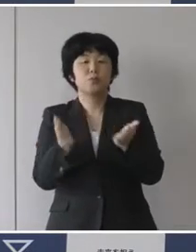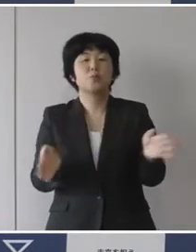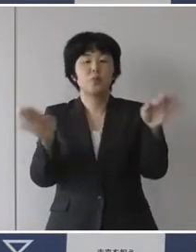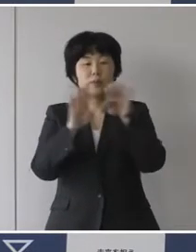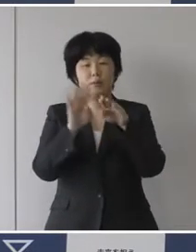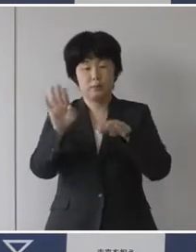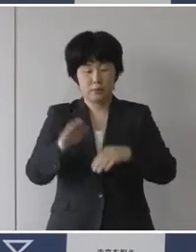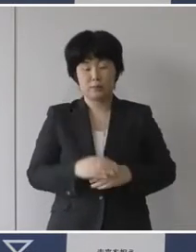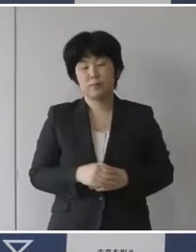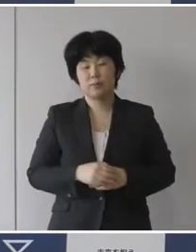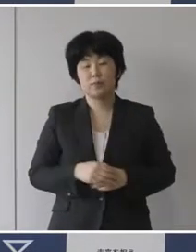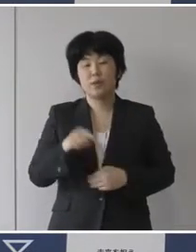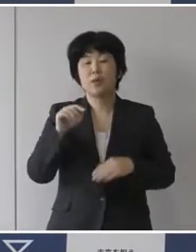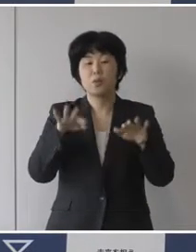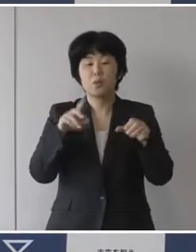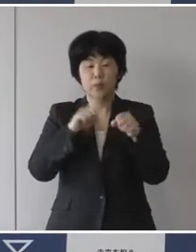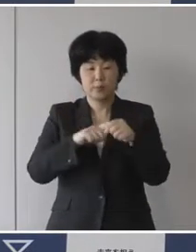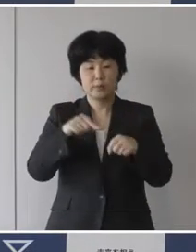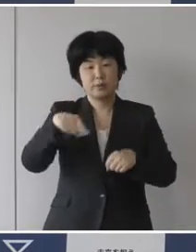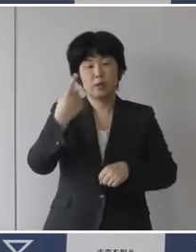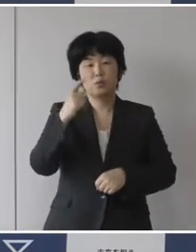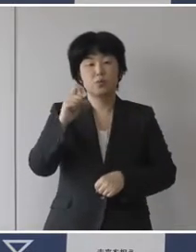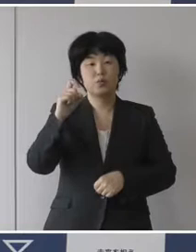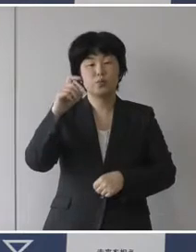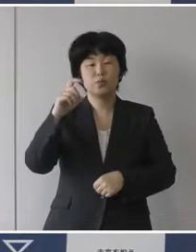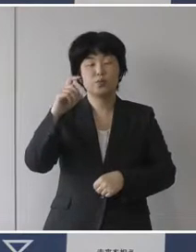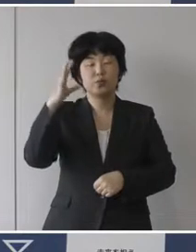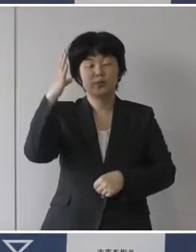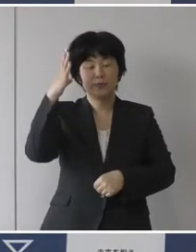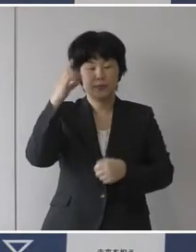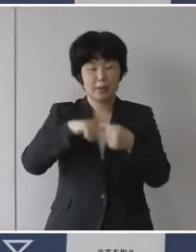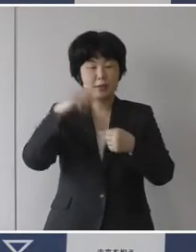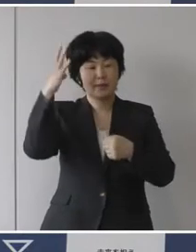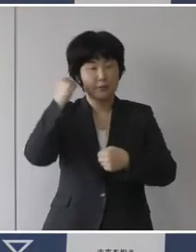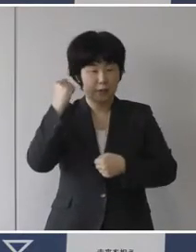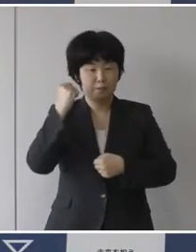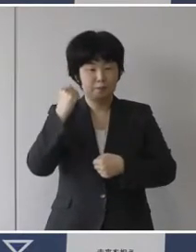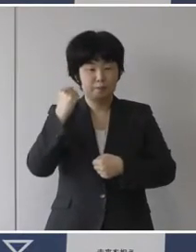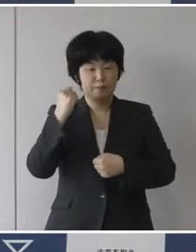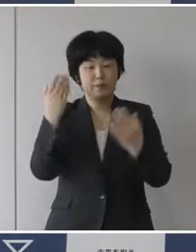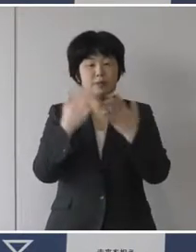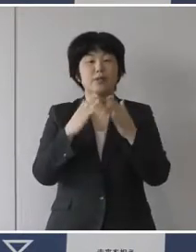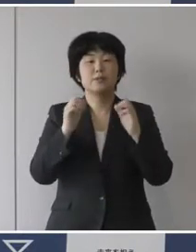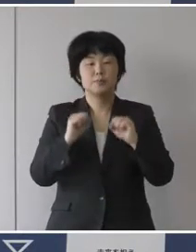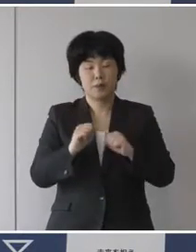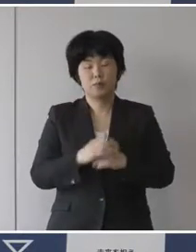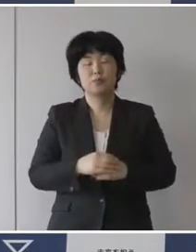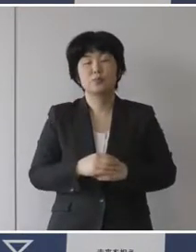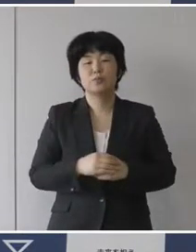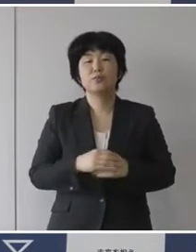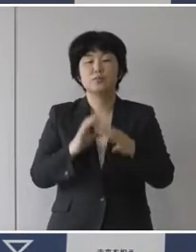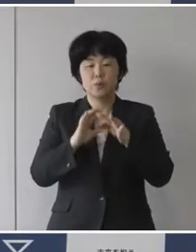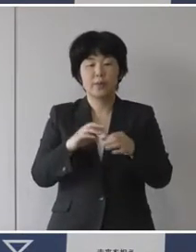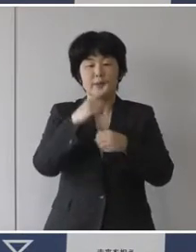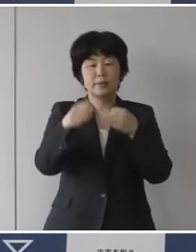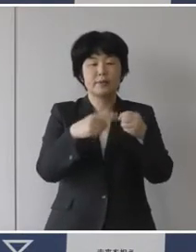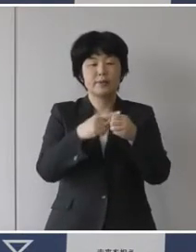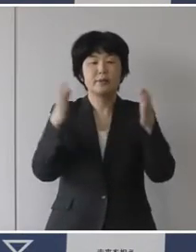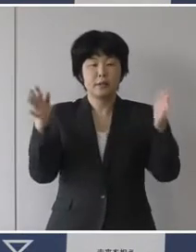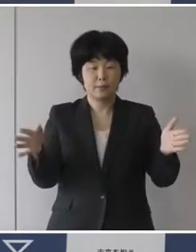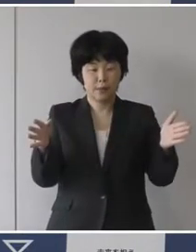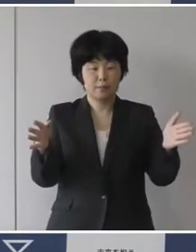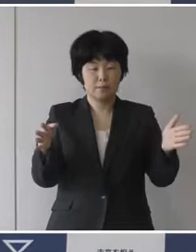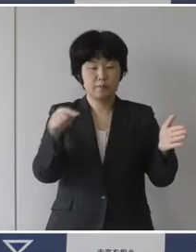今年で110周年、節目をもらい迎えるということで、まあ、1年を通してさまざまな記念行事を